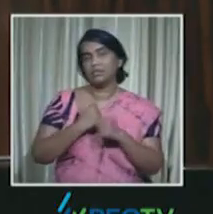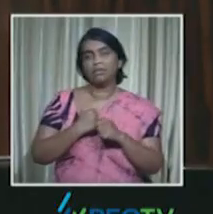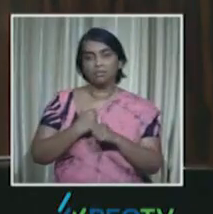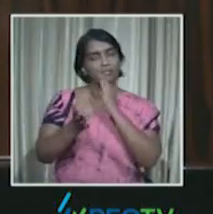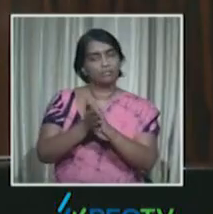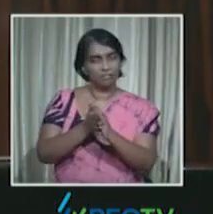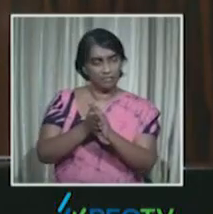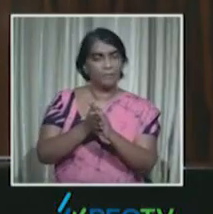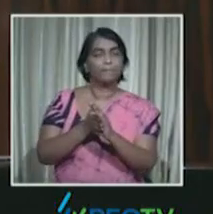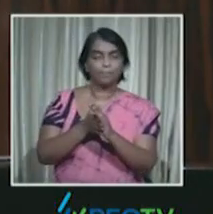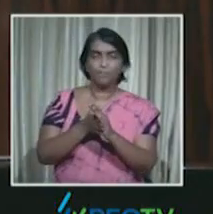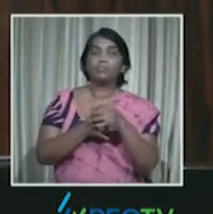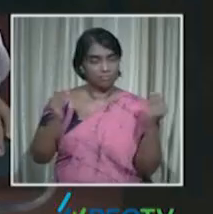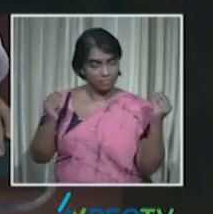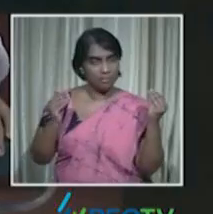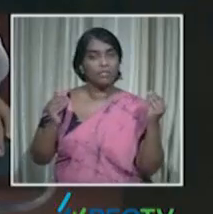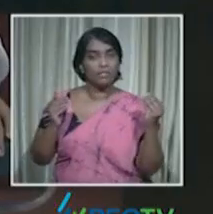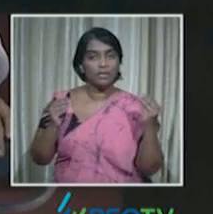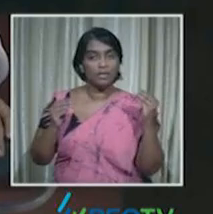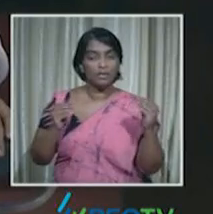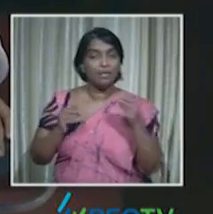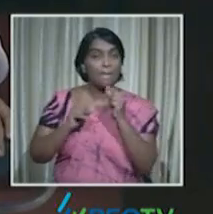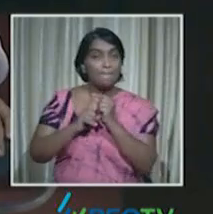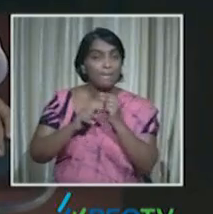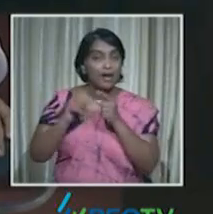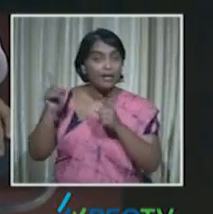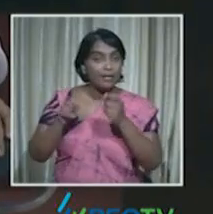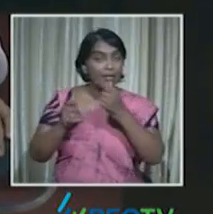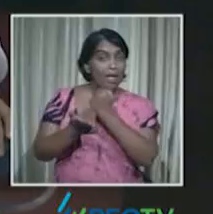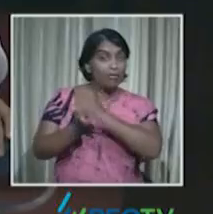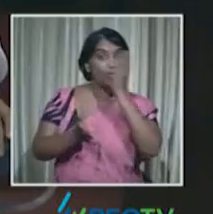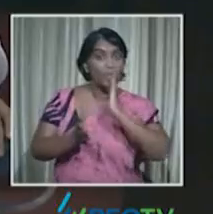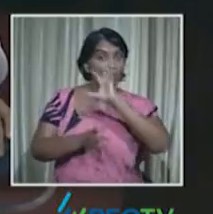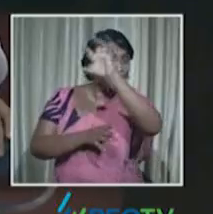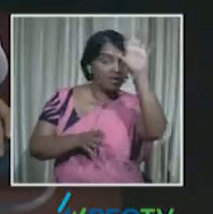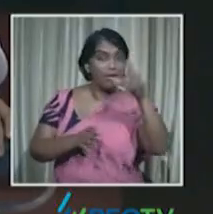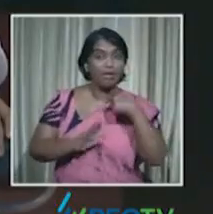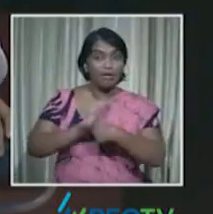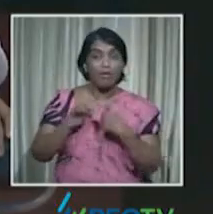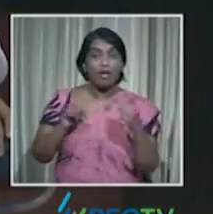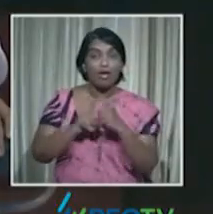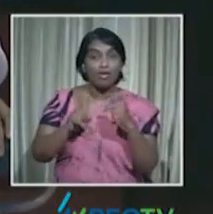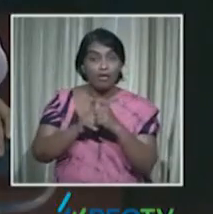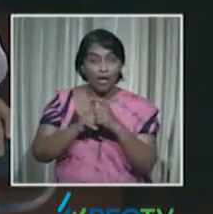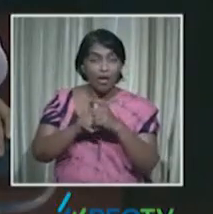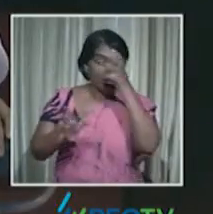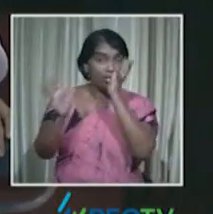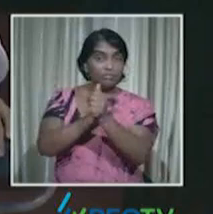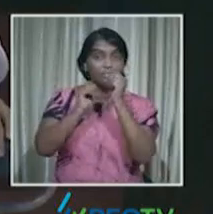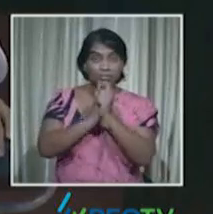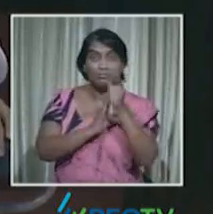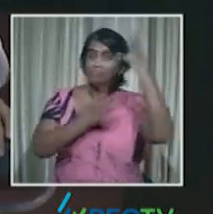දෙනාම අවංක කැපවීමෙන් එය ක්‍රියාත්මක කරන පැන්ඩෝරා පත්‍රිකාවල සඳහන් වෙලා තිබෙන මේ රටේ ඩොලර් මංකොල්ල කාපු